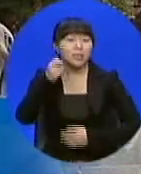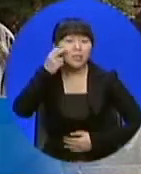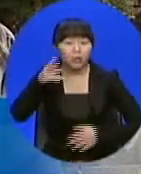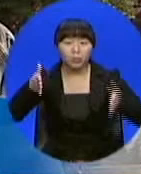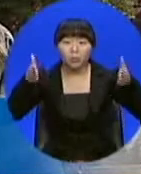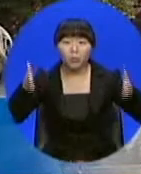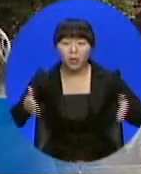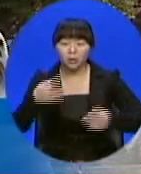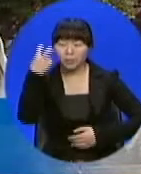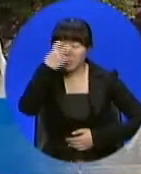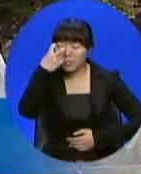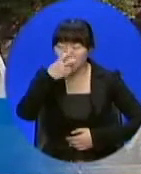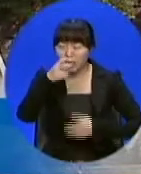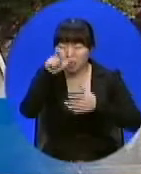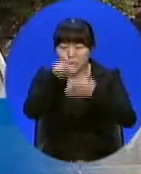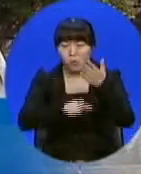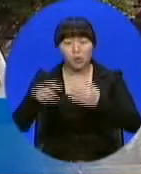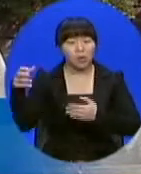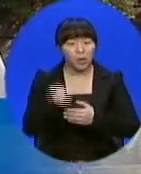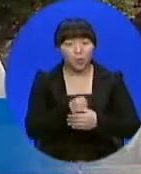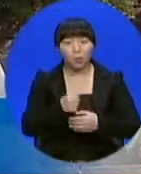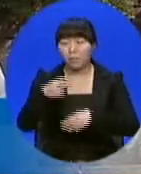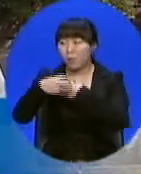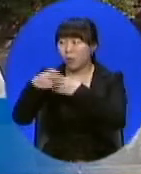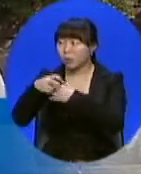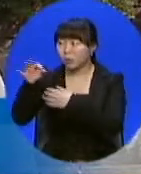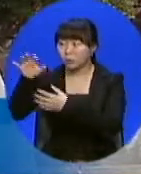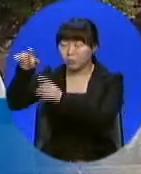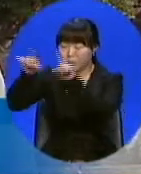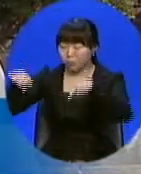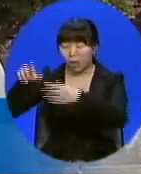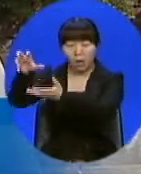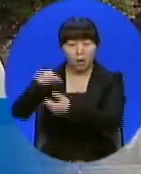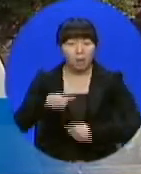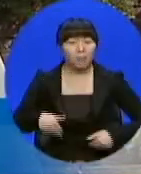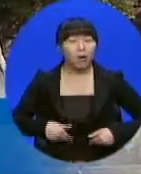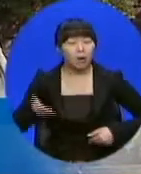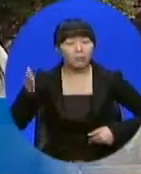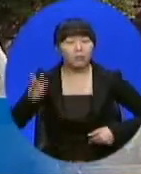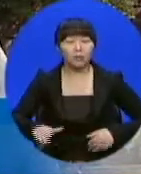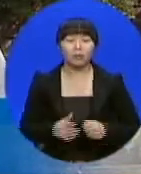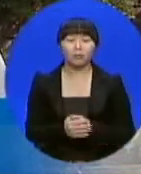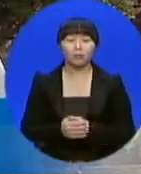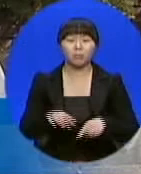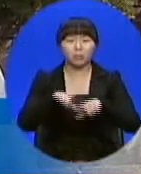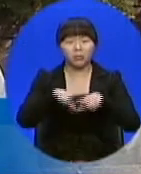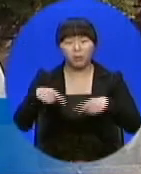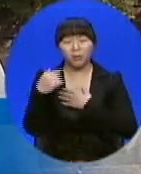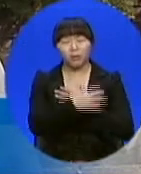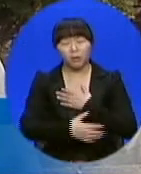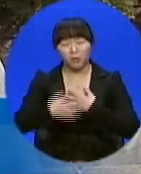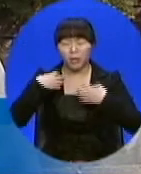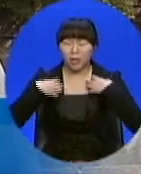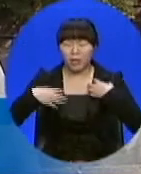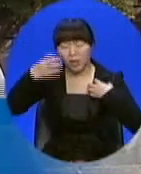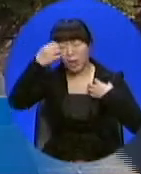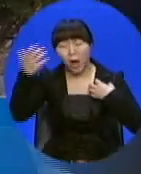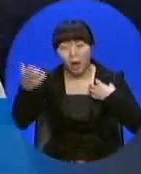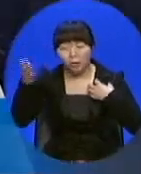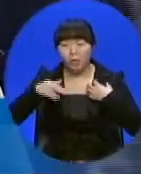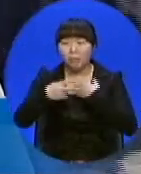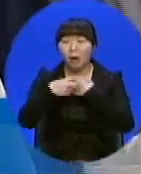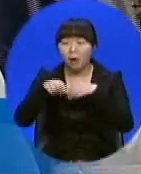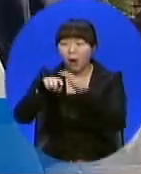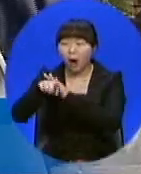그 진료기록을 가지고 있어야 되고 진단서를 받아와야 되는데 내가 평소에 여기저기 다 아프지만 병원을 제대로 가지